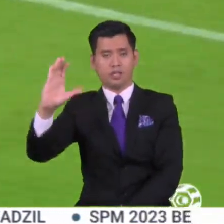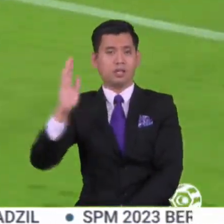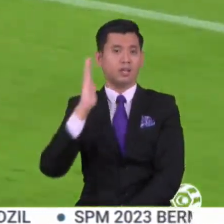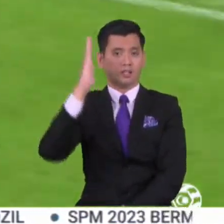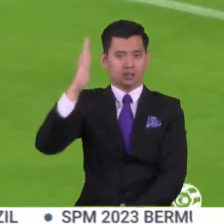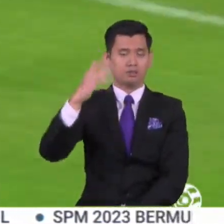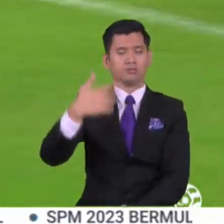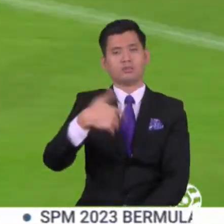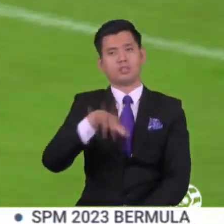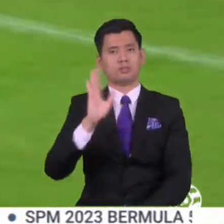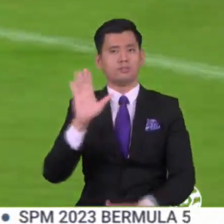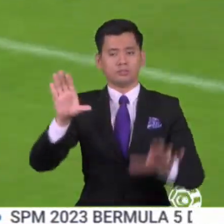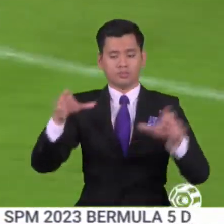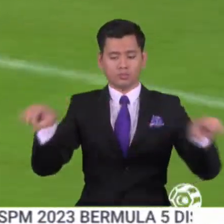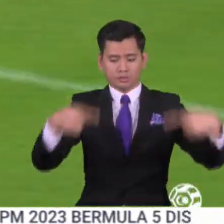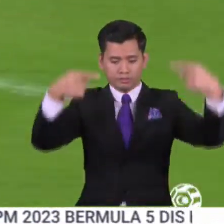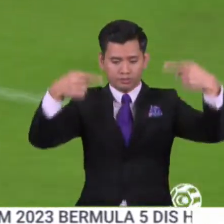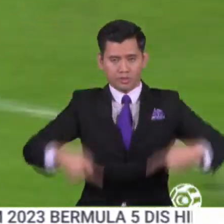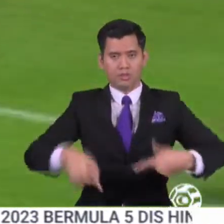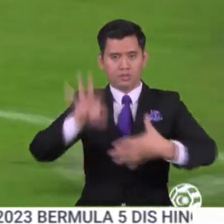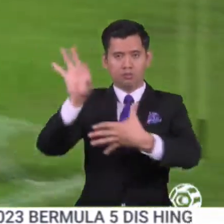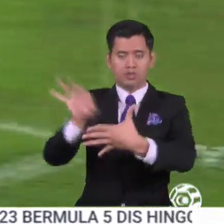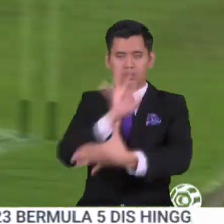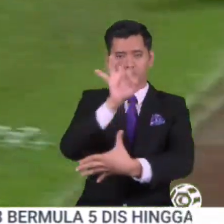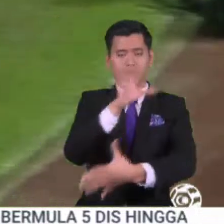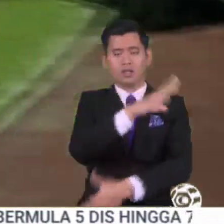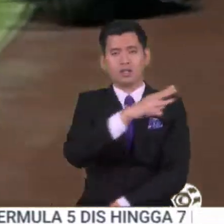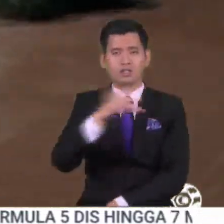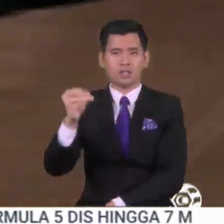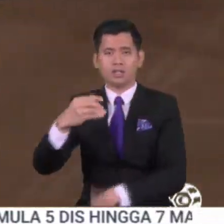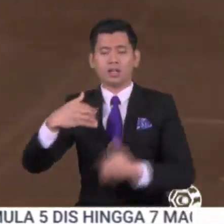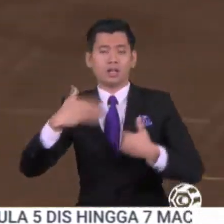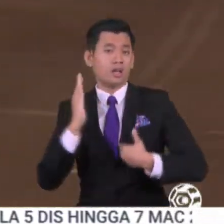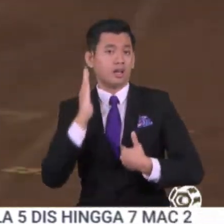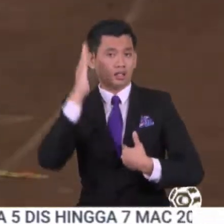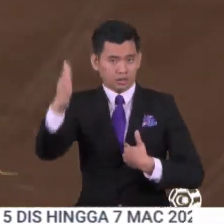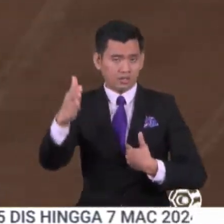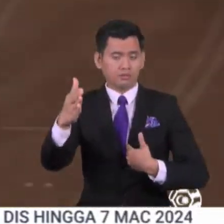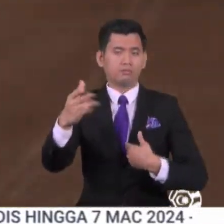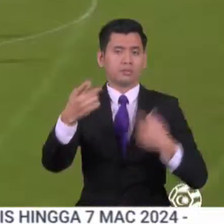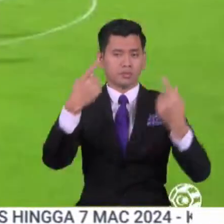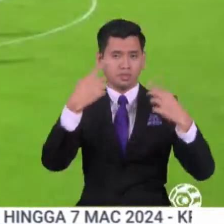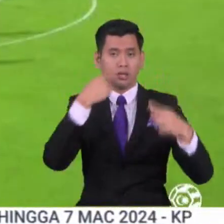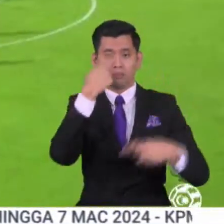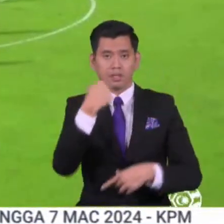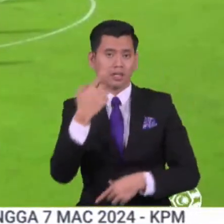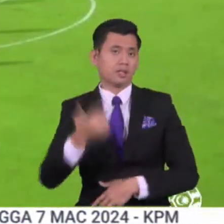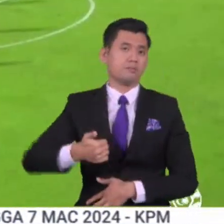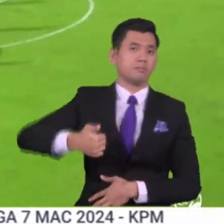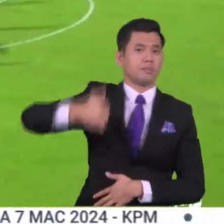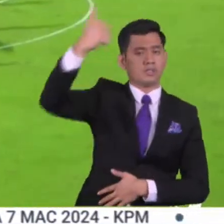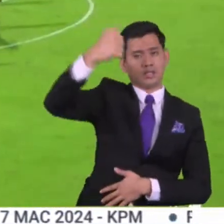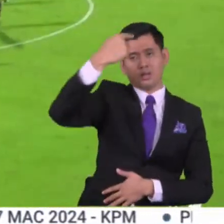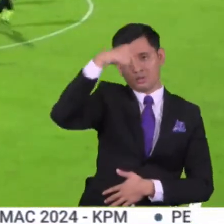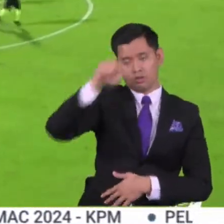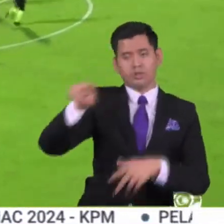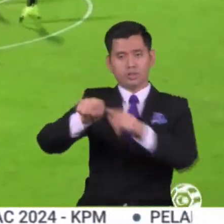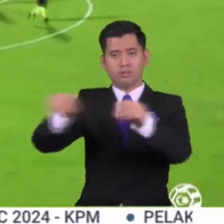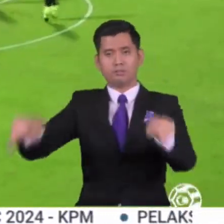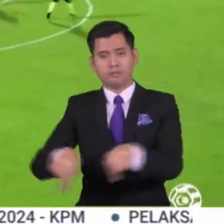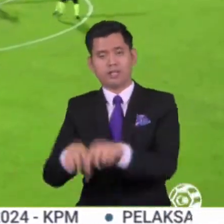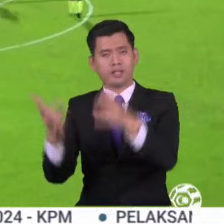setiap tiga kumpulan dari Zon ASEAN dan satu naik juara terbaik akan Mara ke peringkat sport akhir Zon